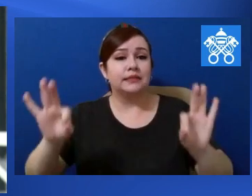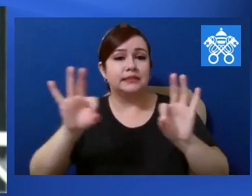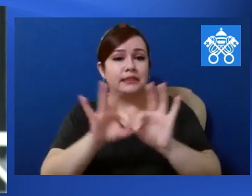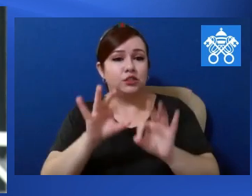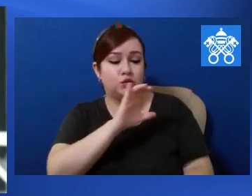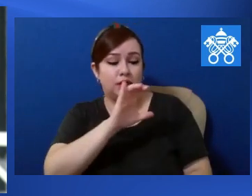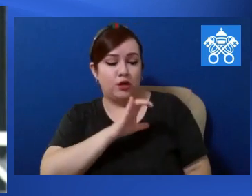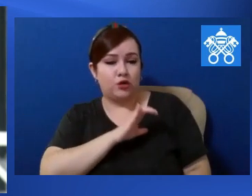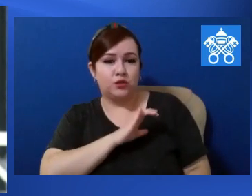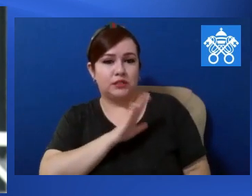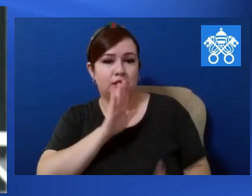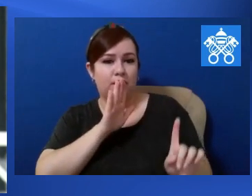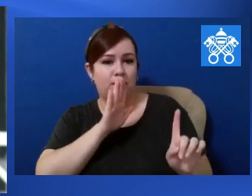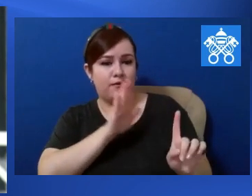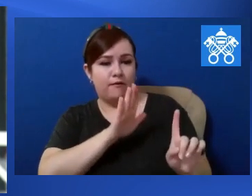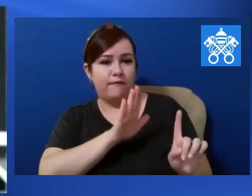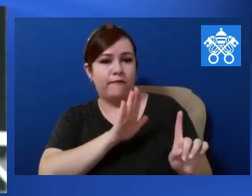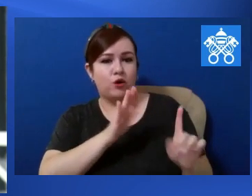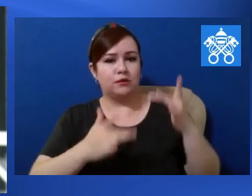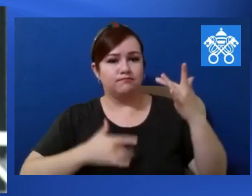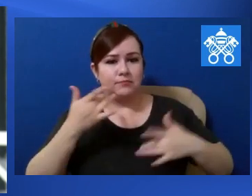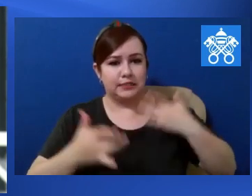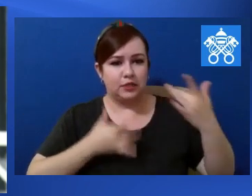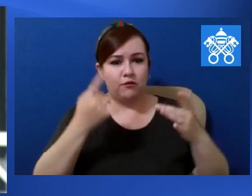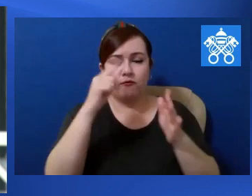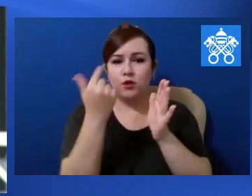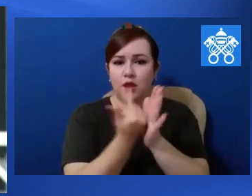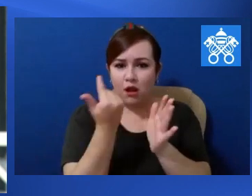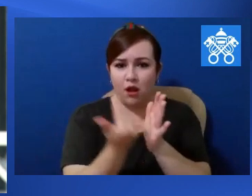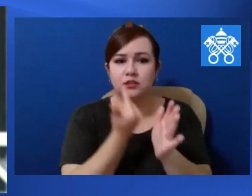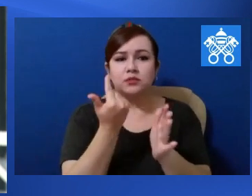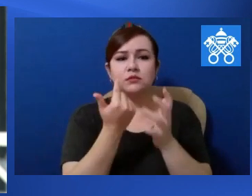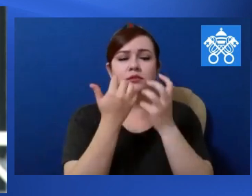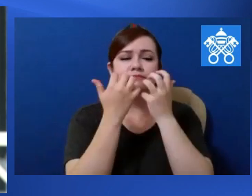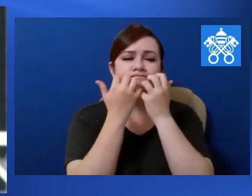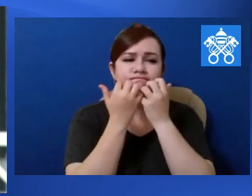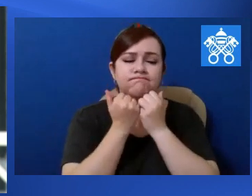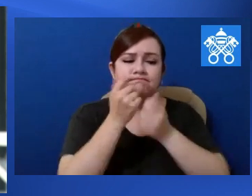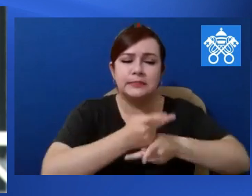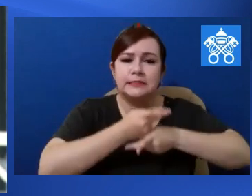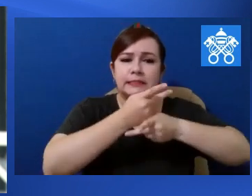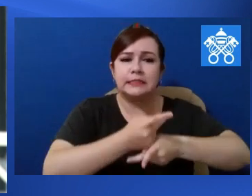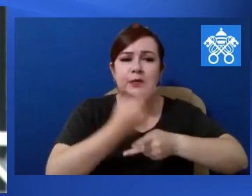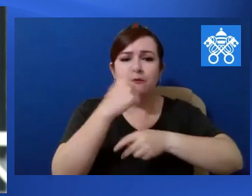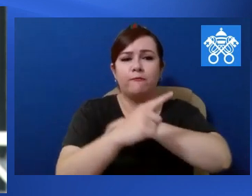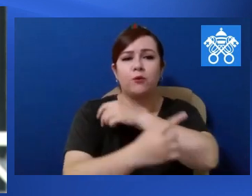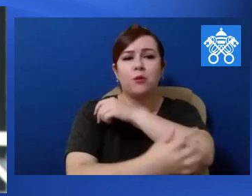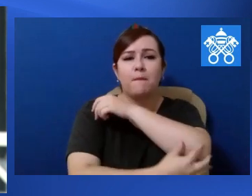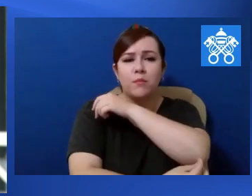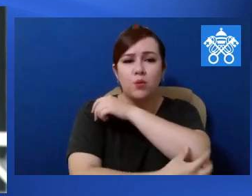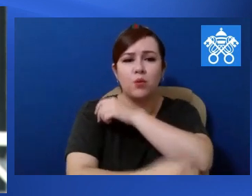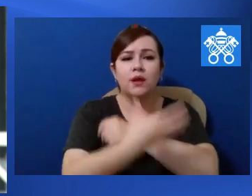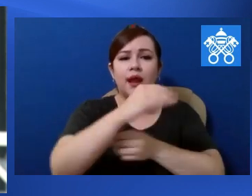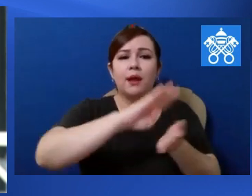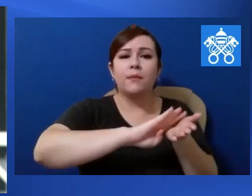importante, eh? Non nella strada della santità, anche nella strada cristiana, i poveri, gli emarginati,